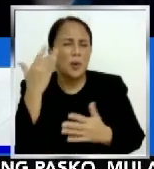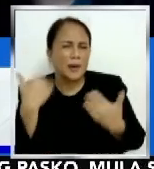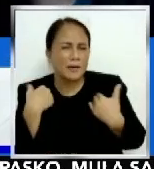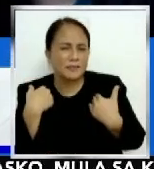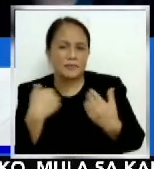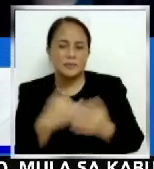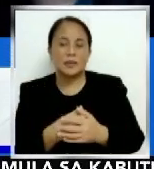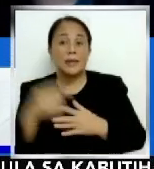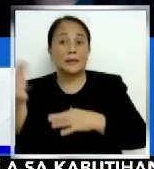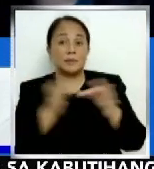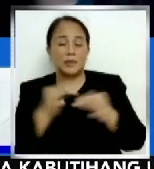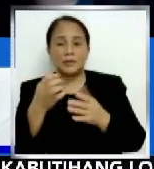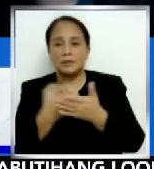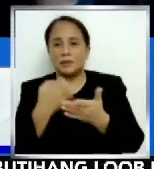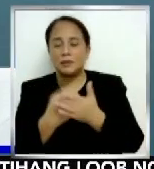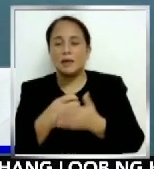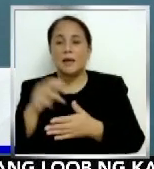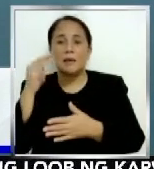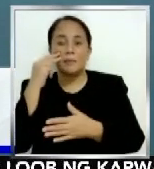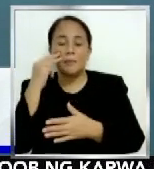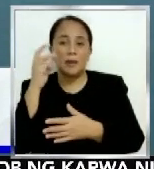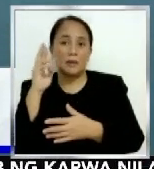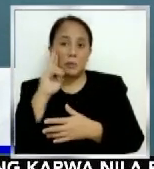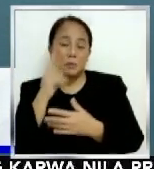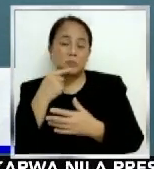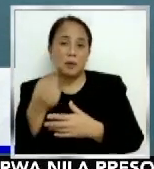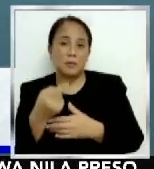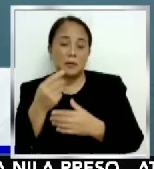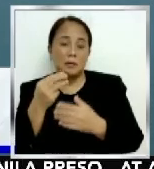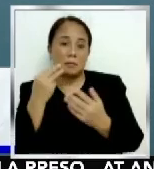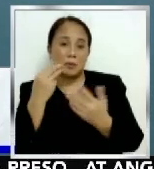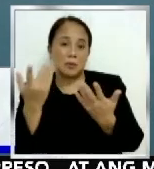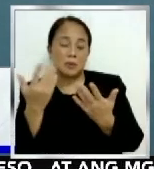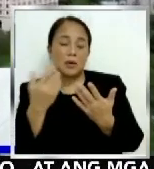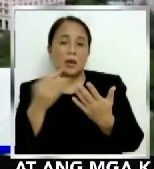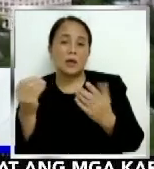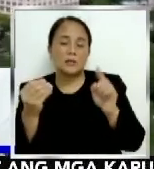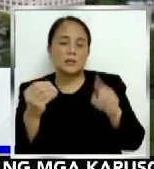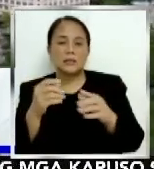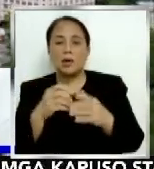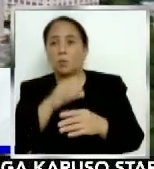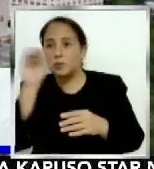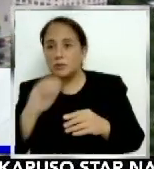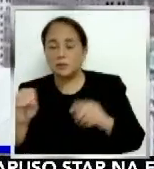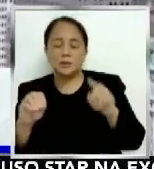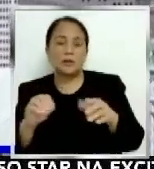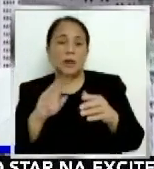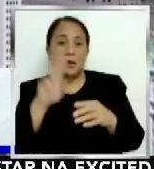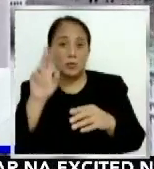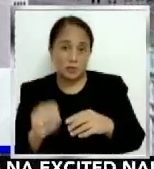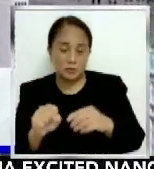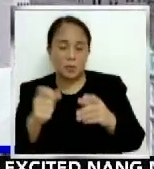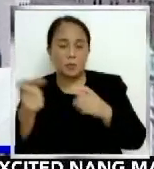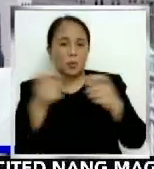ng ekonomistang si Michael Ricafort, pangunahing dahilan ang pagtataas ng interest rate ng Amerika para makontrol ang kanilang